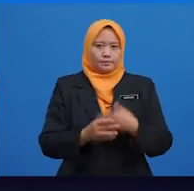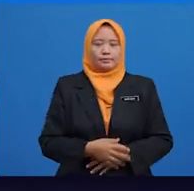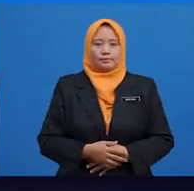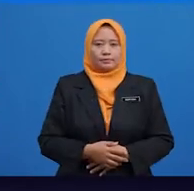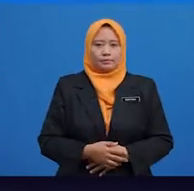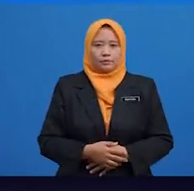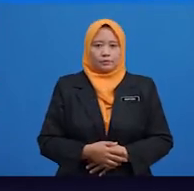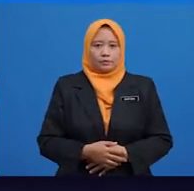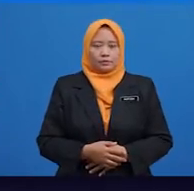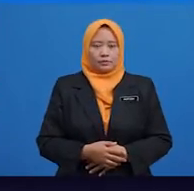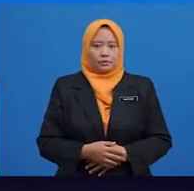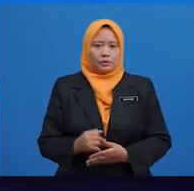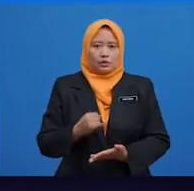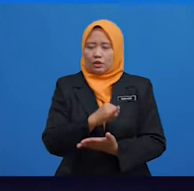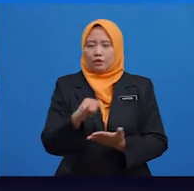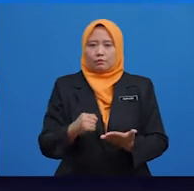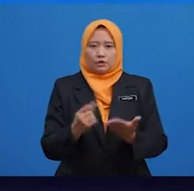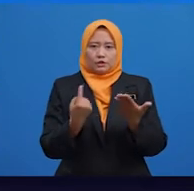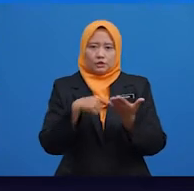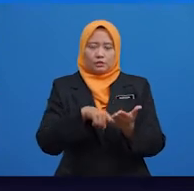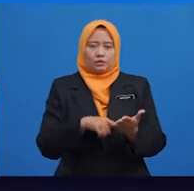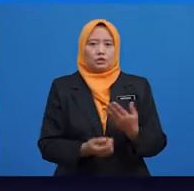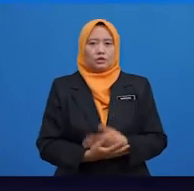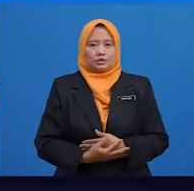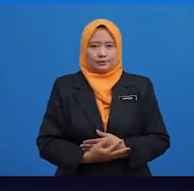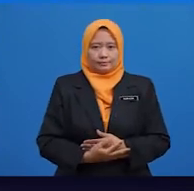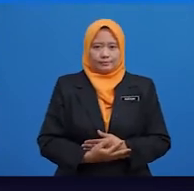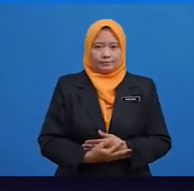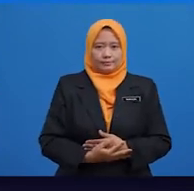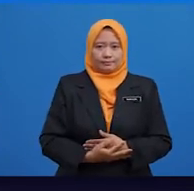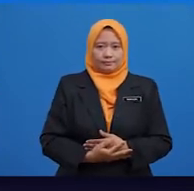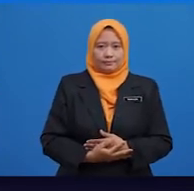semula apa yang telah kita belajar dari episod kali ini.